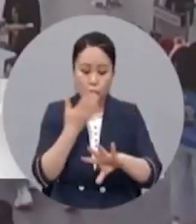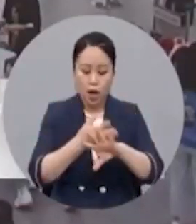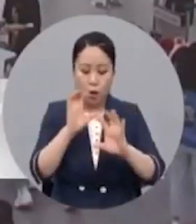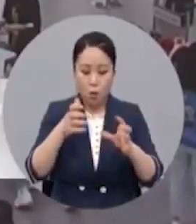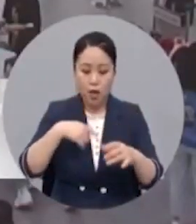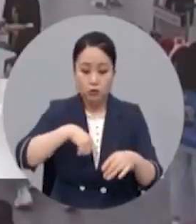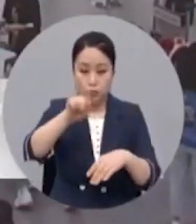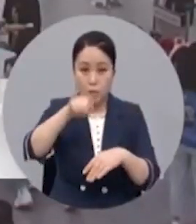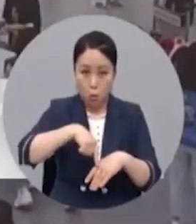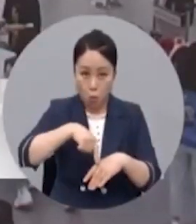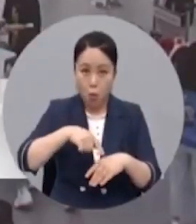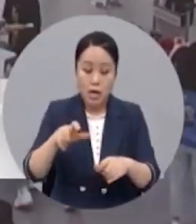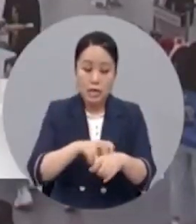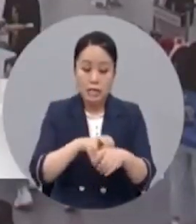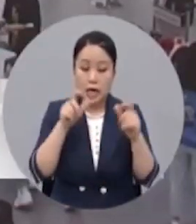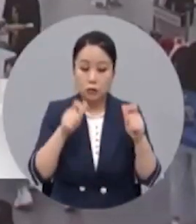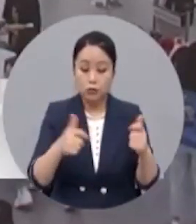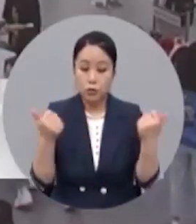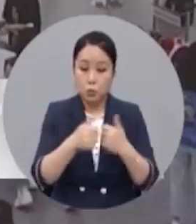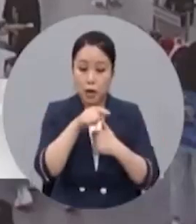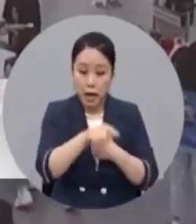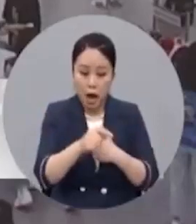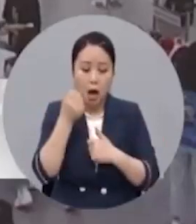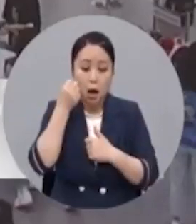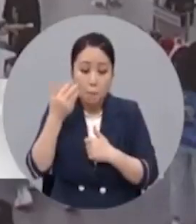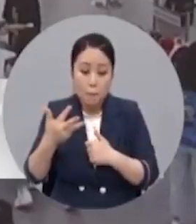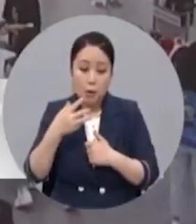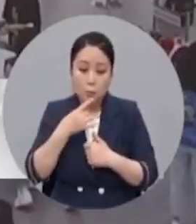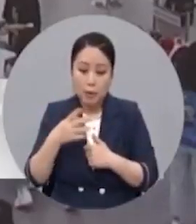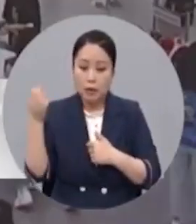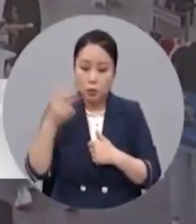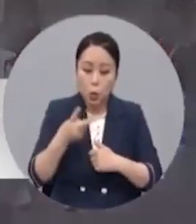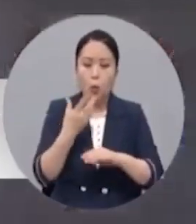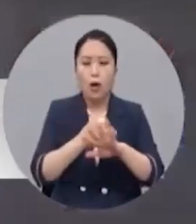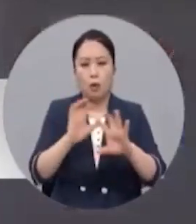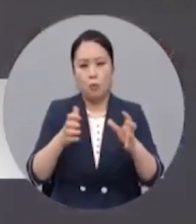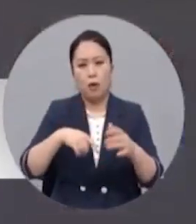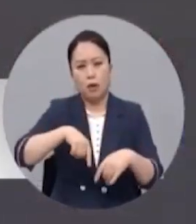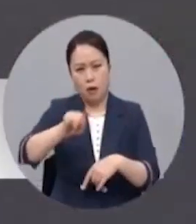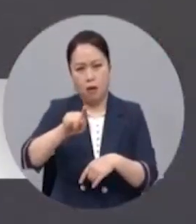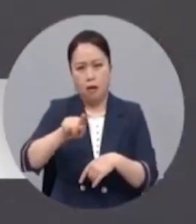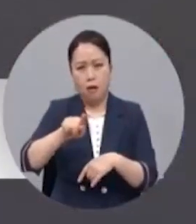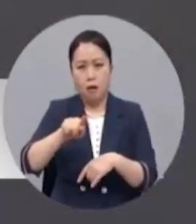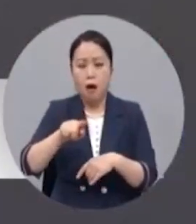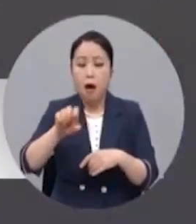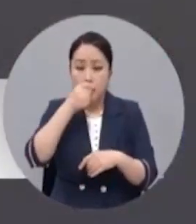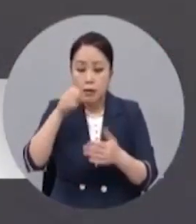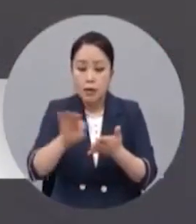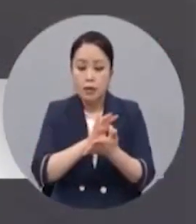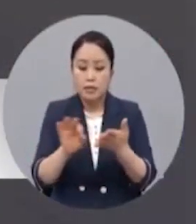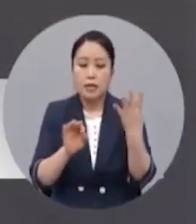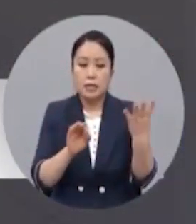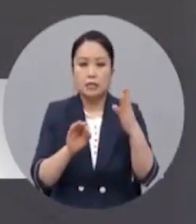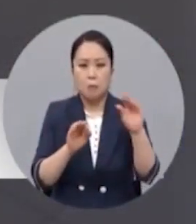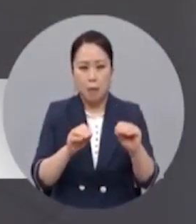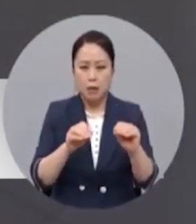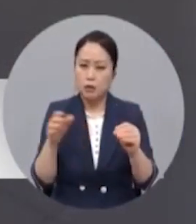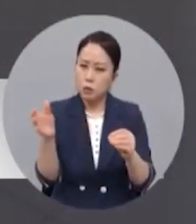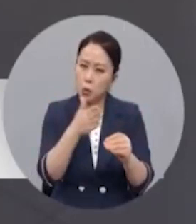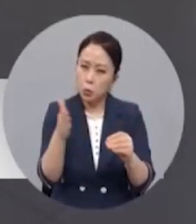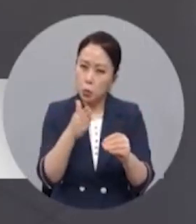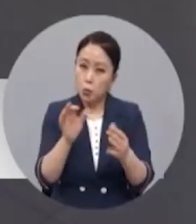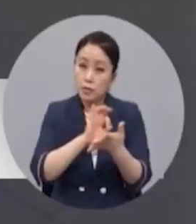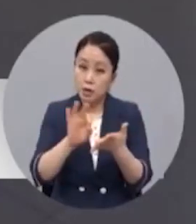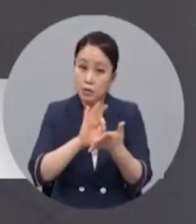의회가 8개월 만에 또다시 해외로 나갑니다. 이번엔 예산 4천만 원 가까이를 들여서 독일과